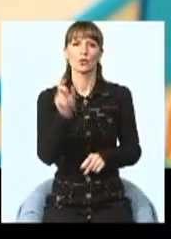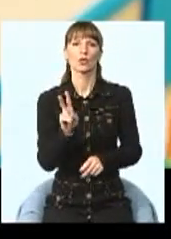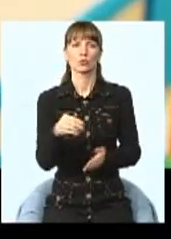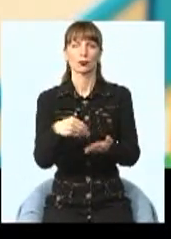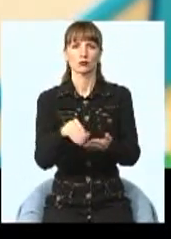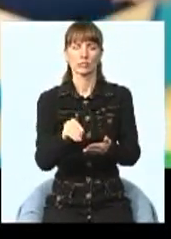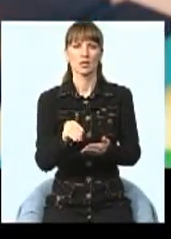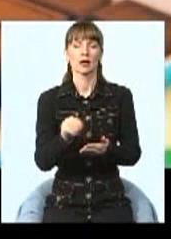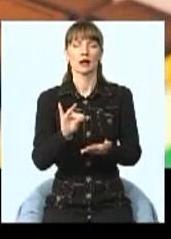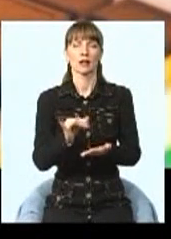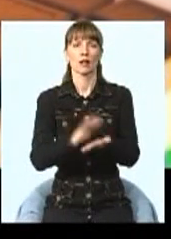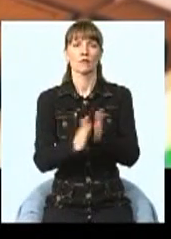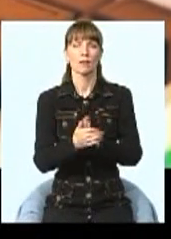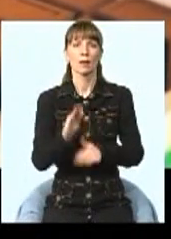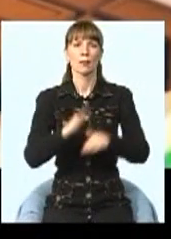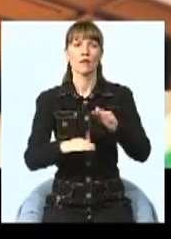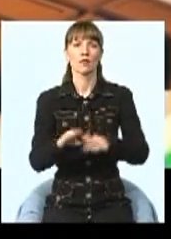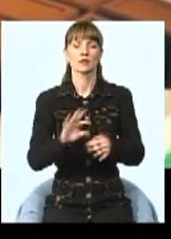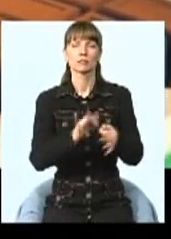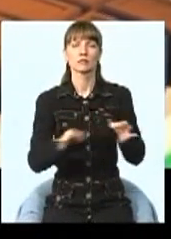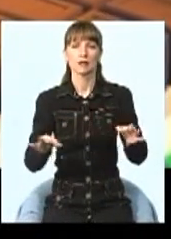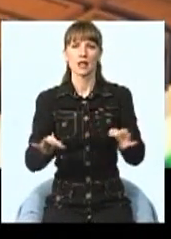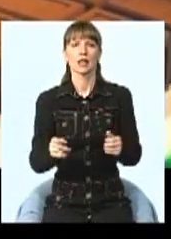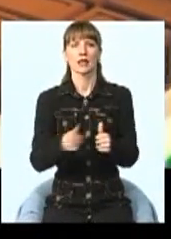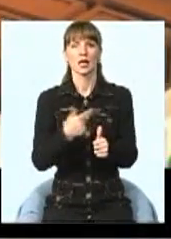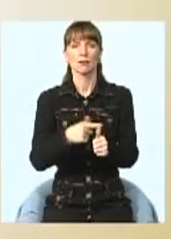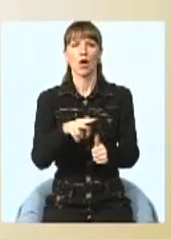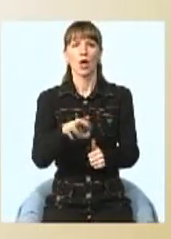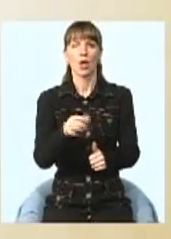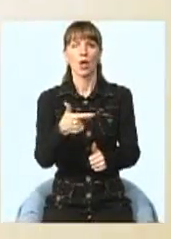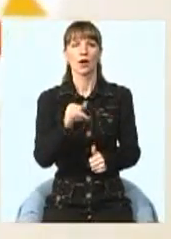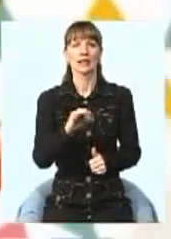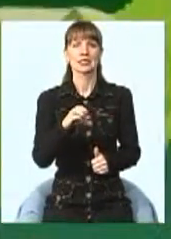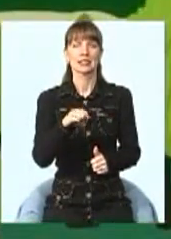а фахівців, що відповідають за такий процес, звуть логістами.